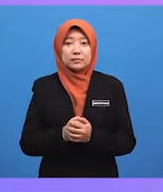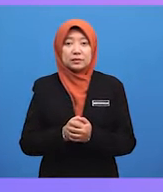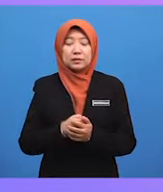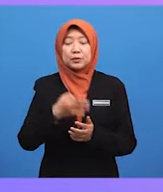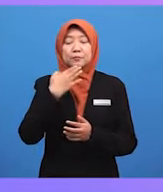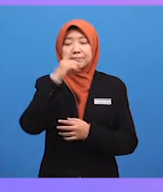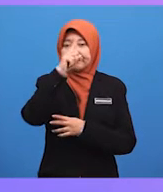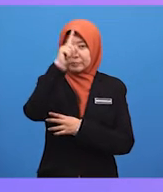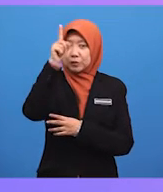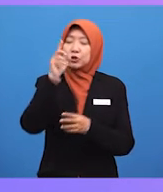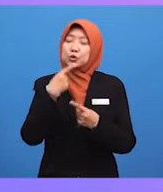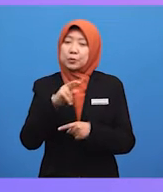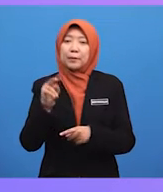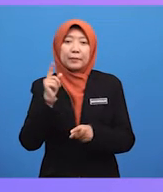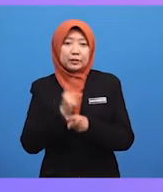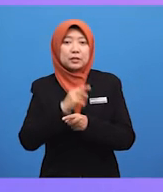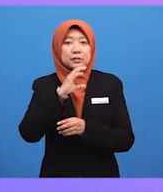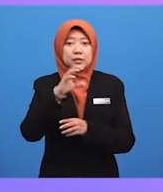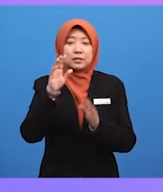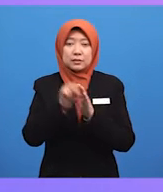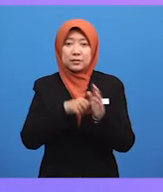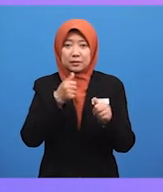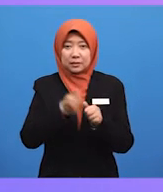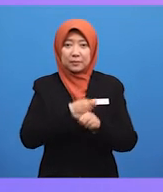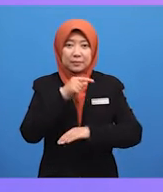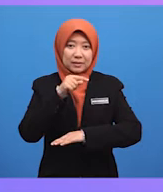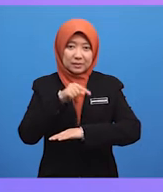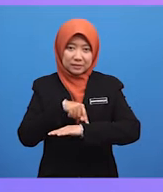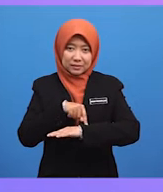Alhamdulillah, betul. Jawapannya C. setiap masa.